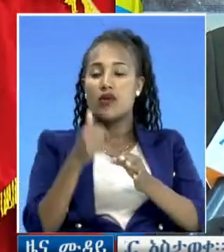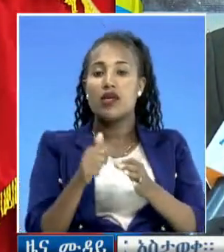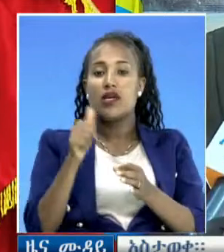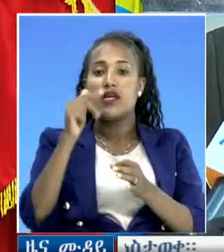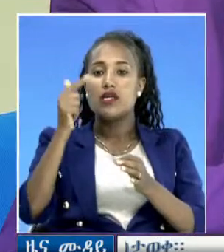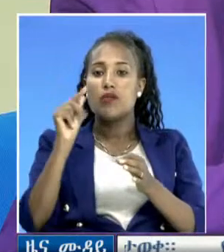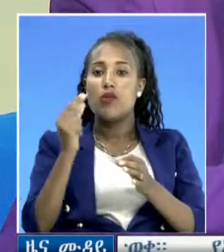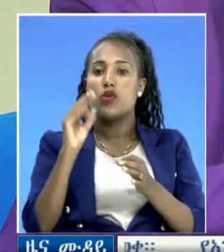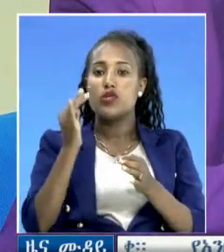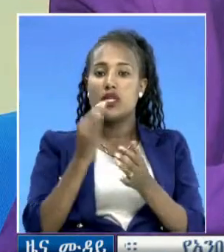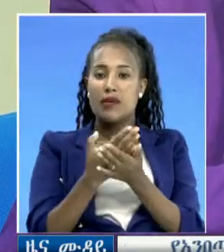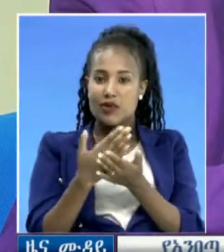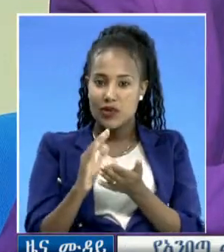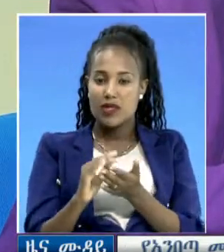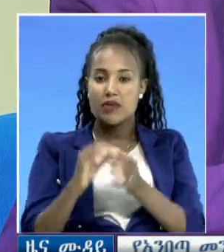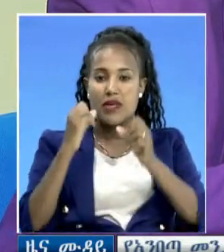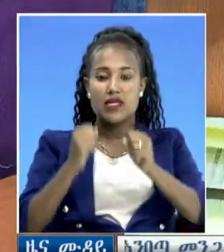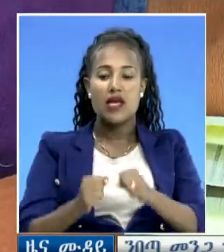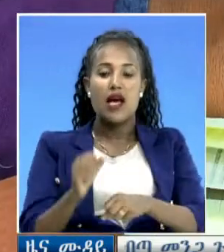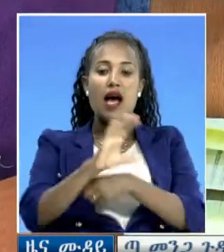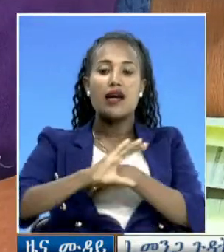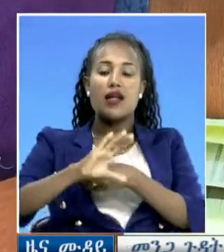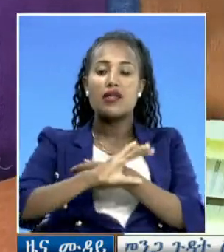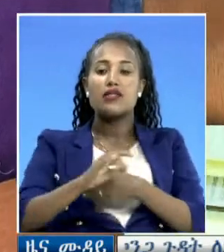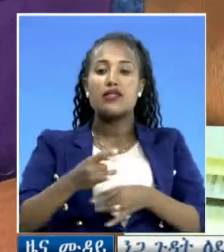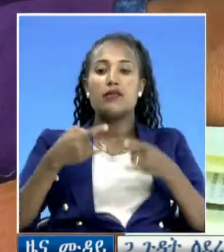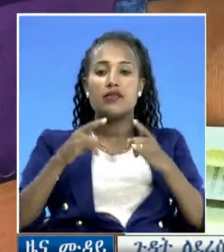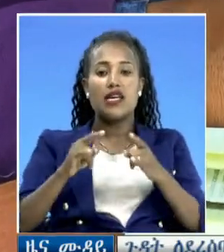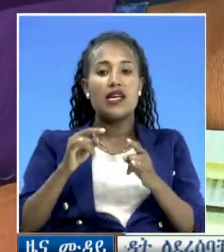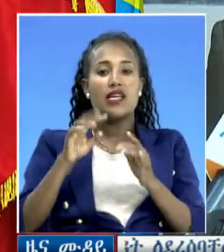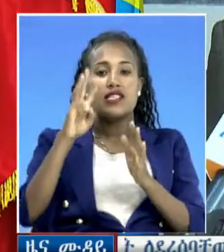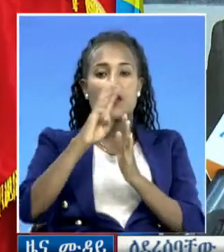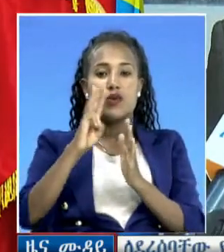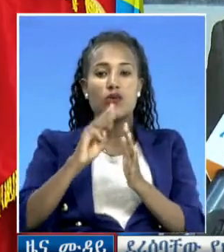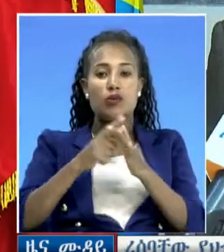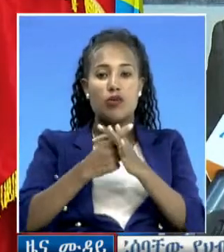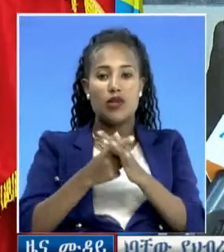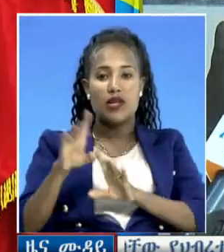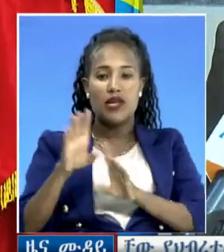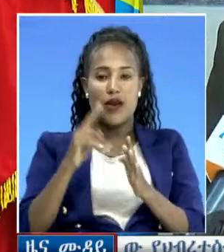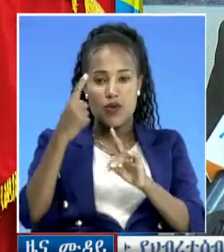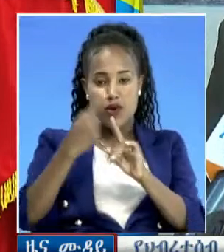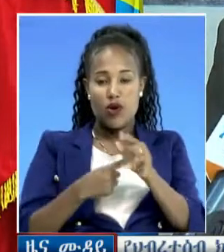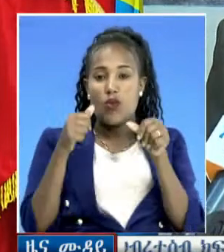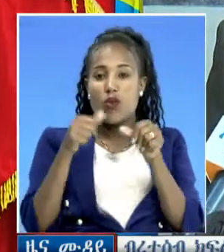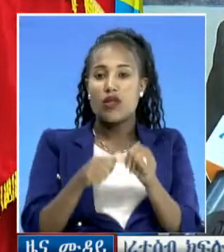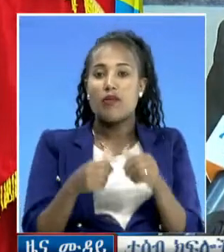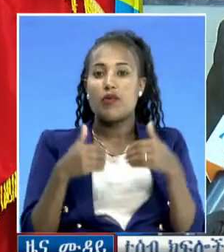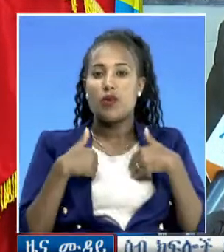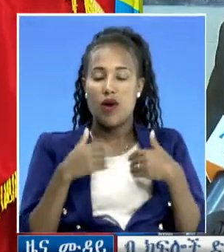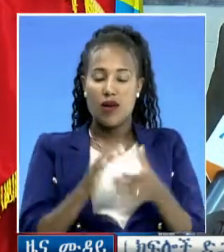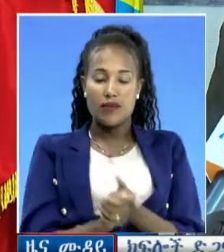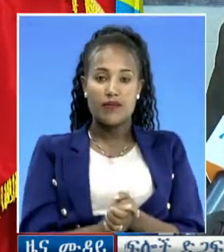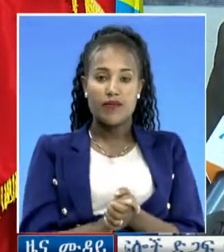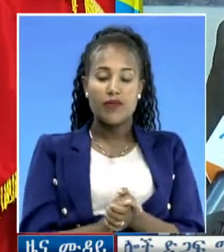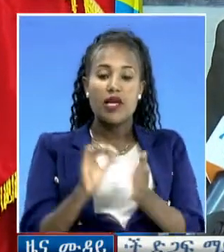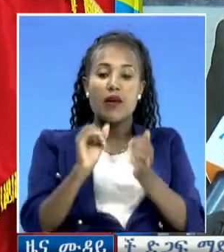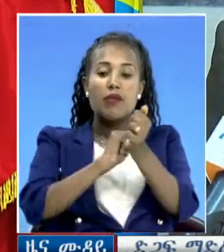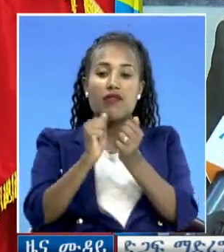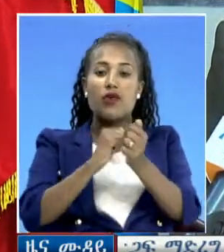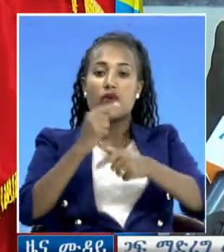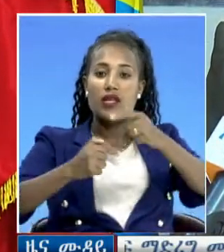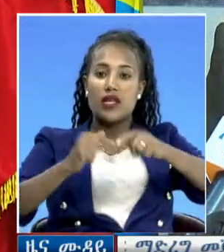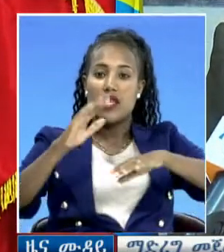የእምቦጭ አረምን ከጣና ሐይቅ ለማስወገድ የሚያስችል ሀገራዊ ዘመቻ ከመጪው ሰኞ ጀምሮ ይካሄዳል። የአንድ ወር ቆይታም ይኖረዋል። በማጥፋቱ ሂደት